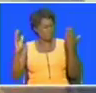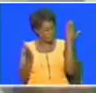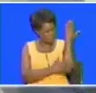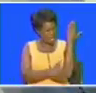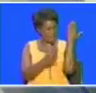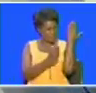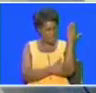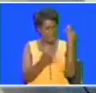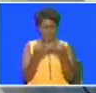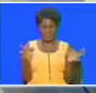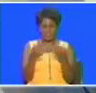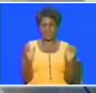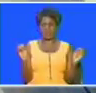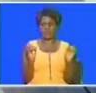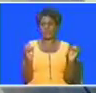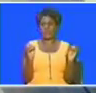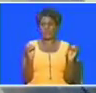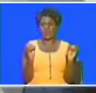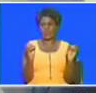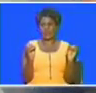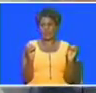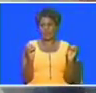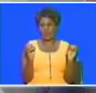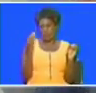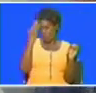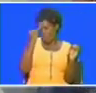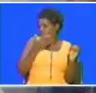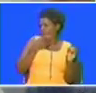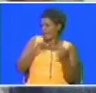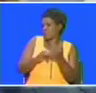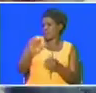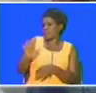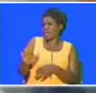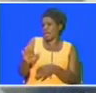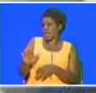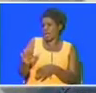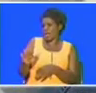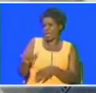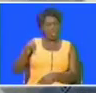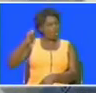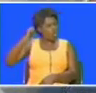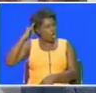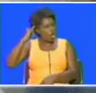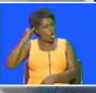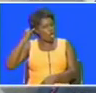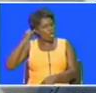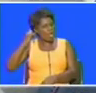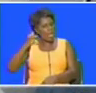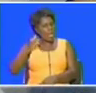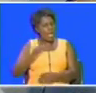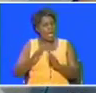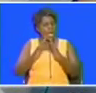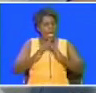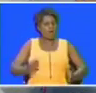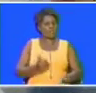hivyo usimwachilie tu unasema oh msichana wangu msichana wangu. Kwa nini mume wako apige msichana wa kazi kumuuliza kitu nyumbani? Na wewe uko pale nyumbani. Na